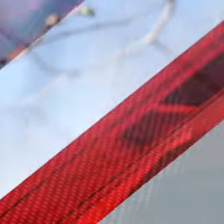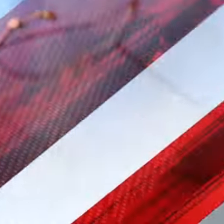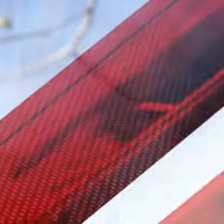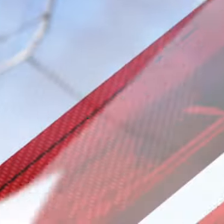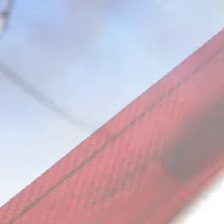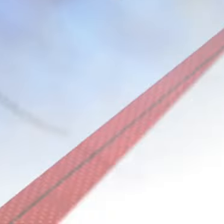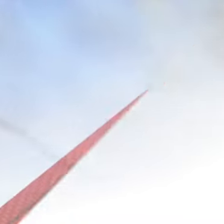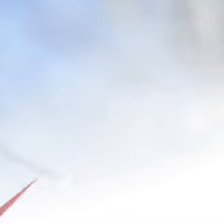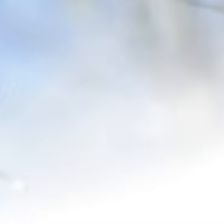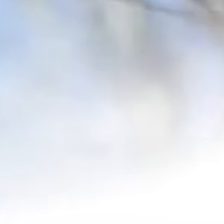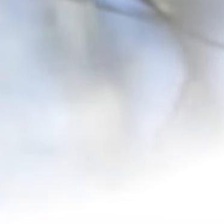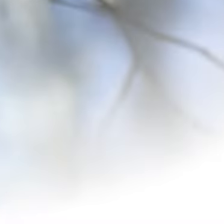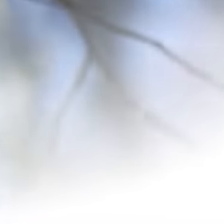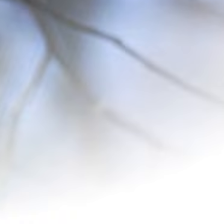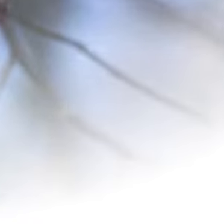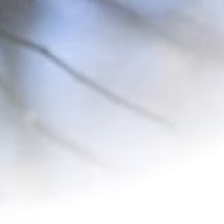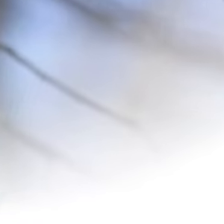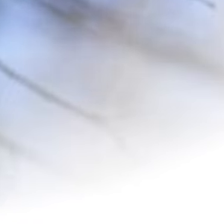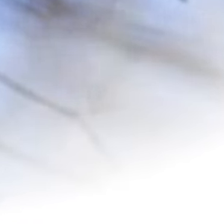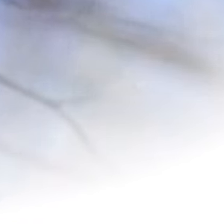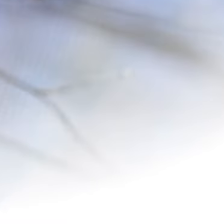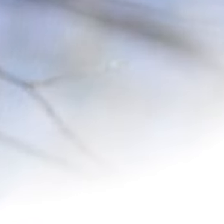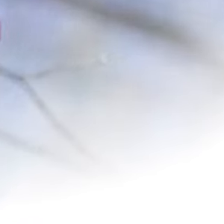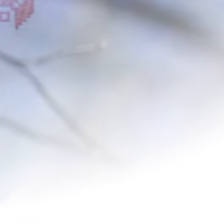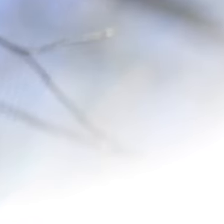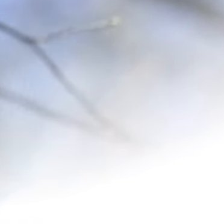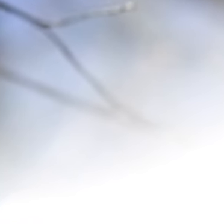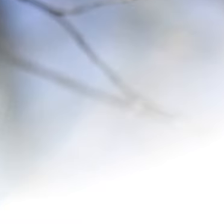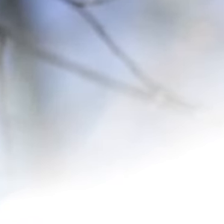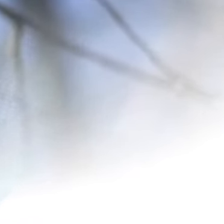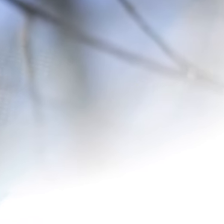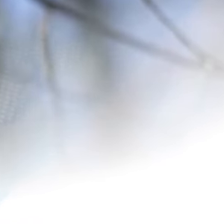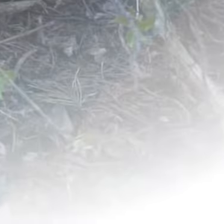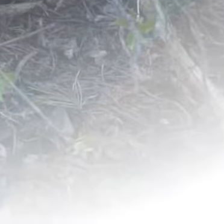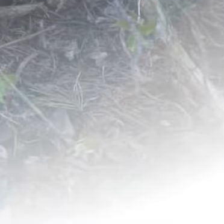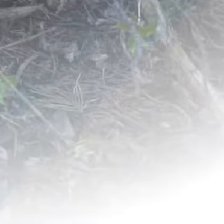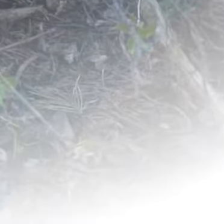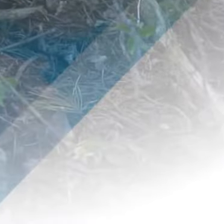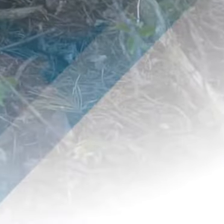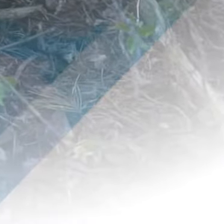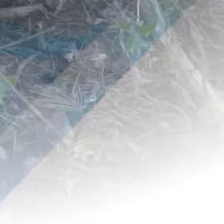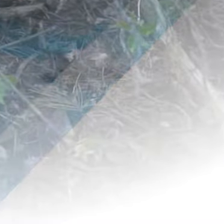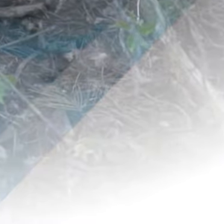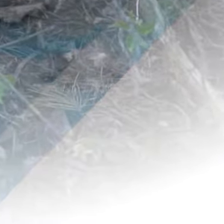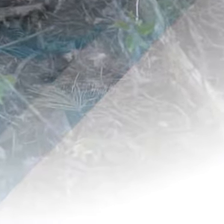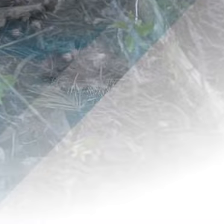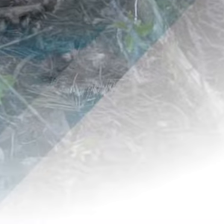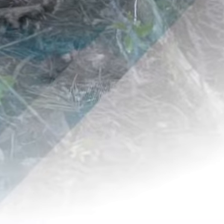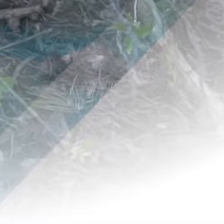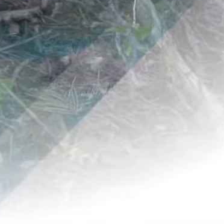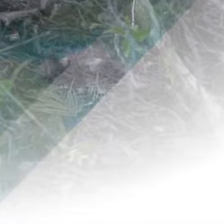Па месяцовым календары стары месяц, а дакладней 3 красавіка ў 4 гадзіны 42